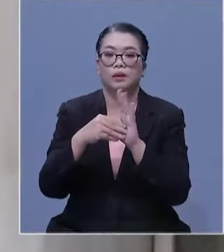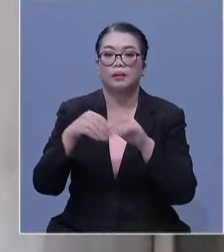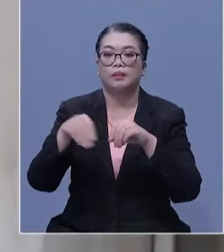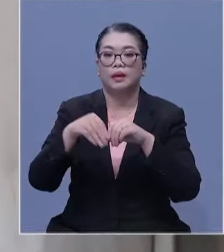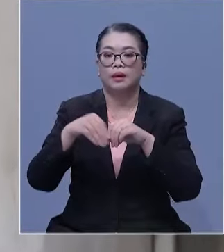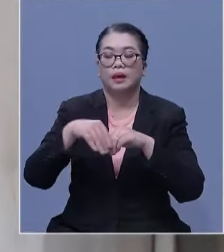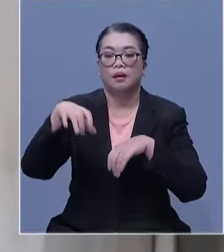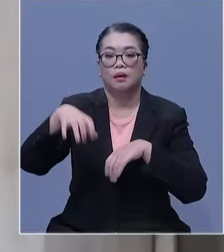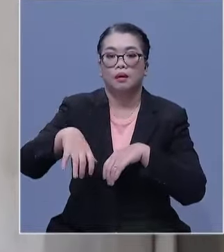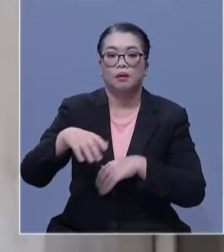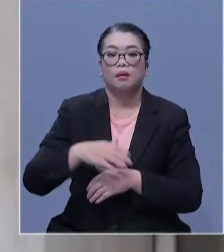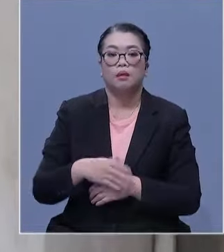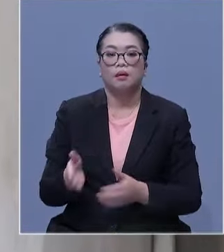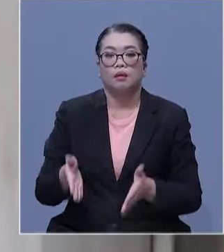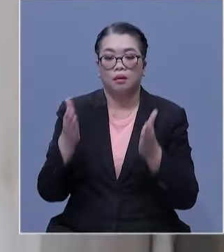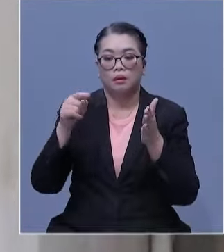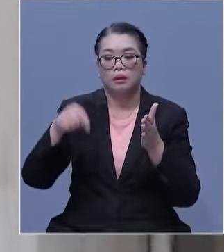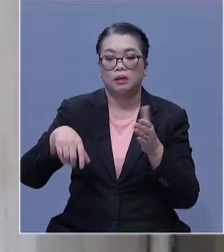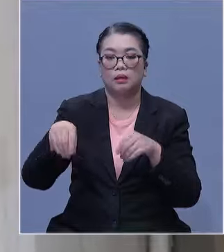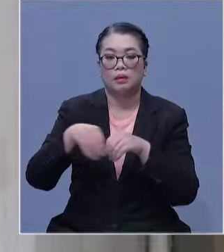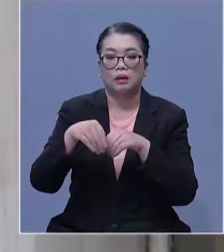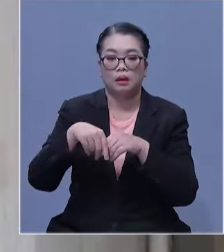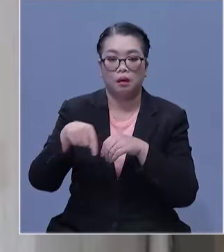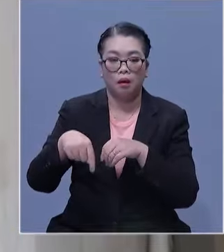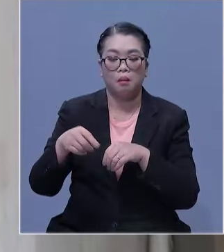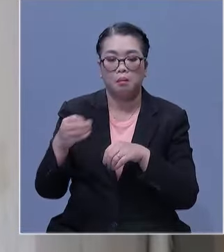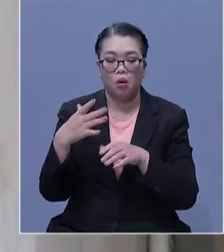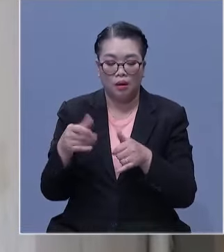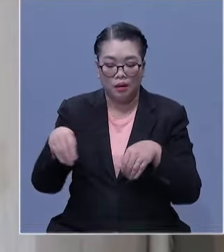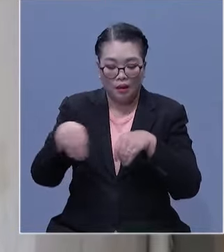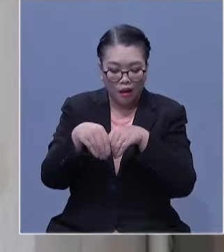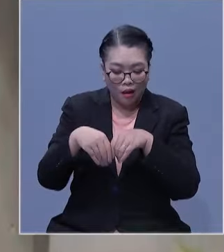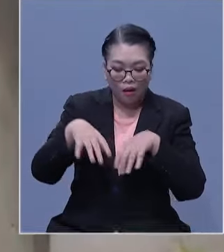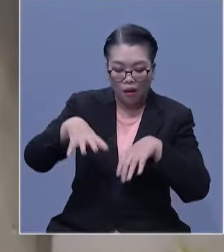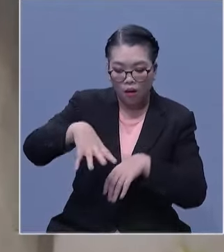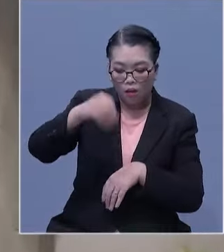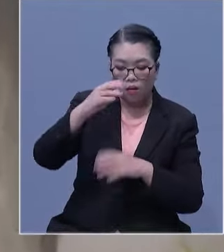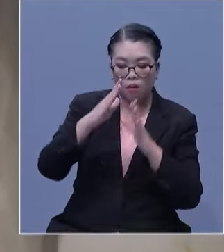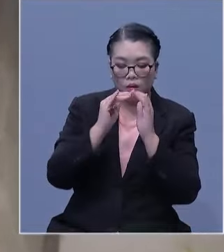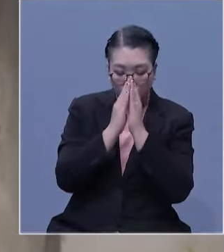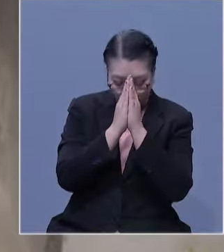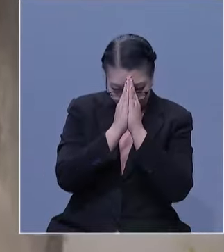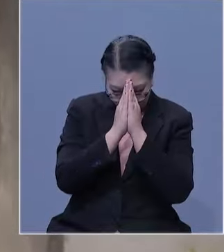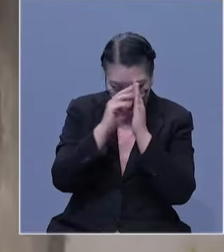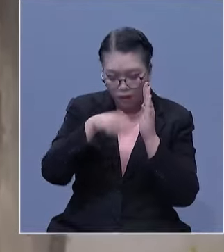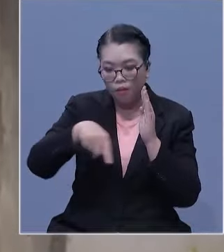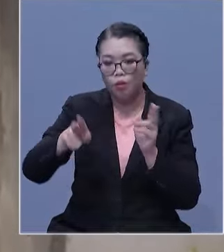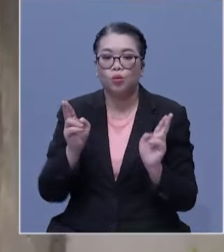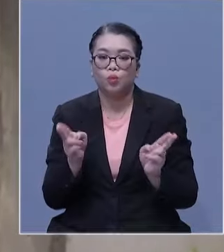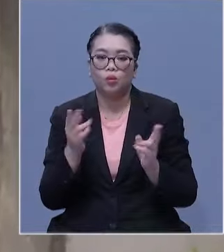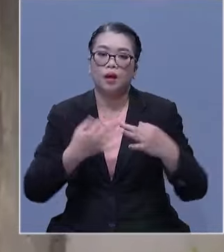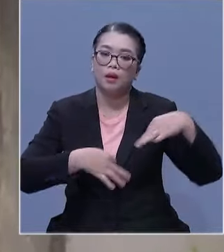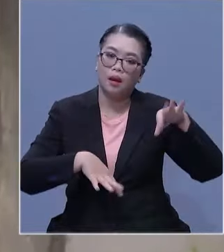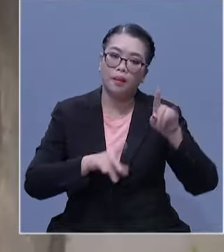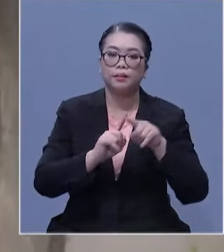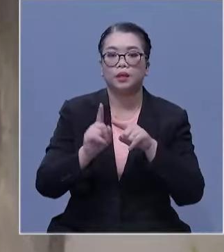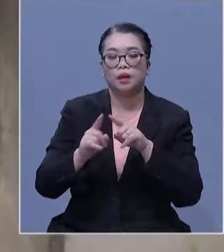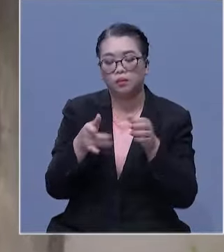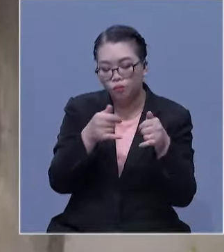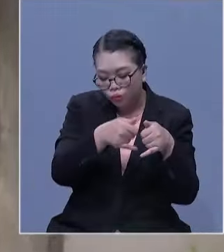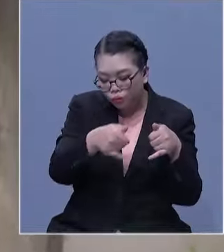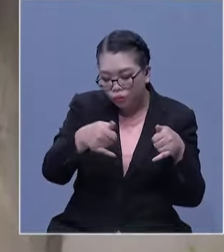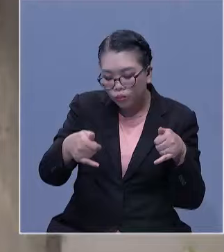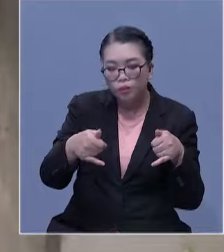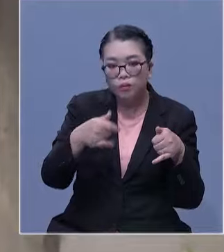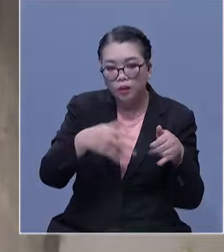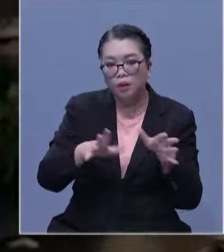หางฝุ้นส่วนเจริญพัธโลหกิโดยด้านข้าง JD ก็จะมีสารพระภูมิแล้มทกตานำรำเก่าๆ วางเอาไ้